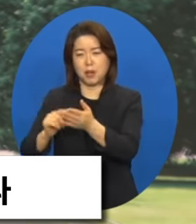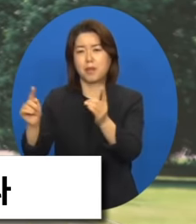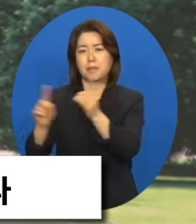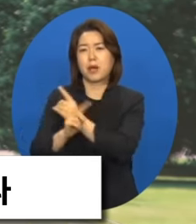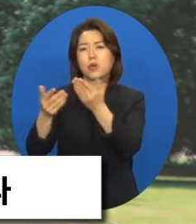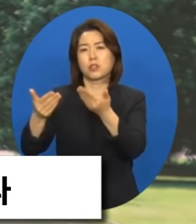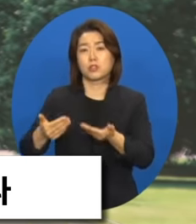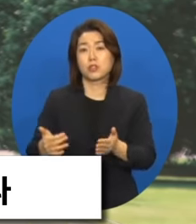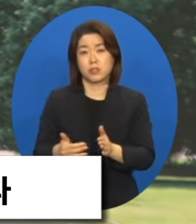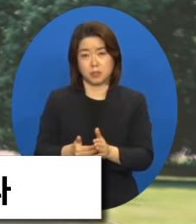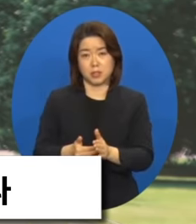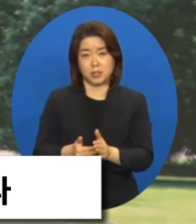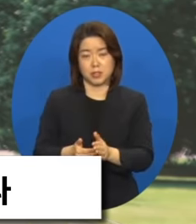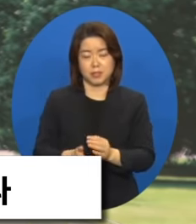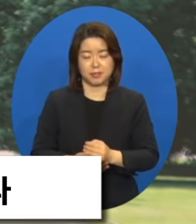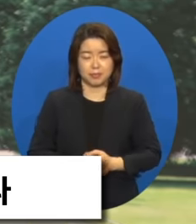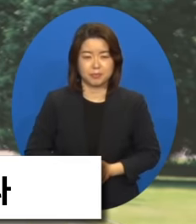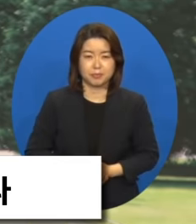주셨습니다.